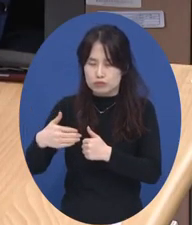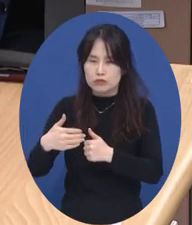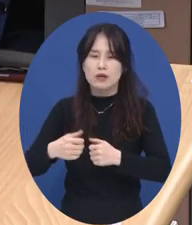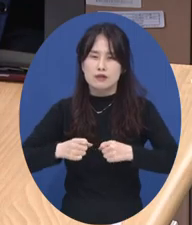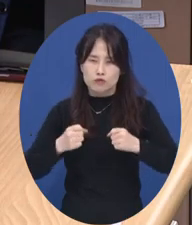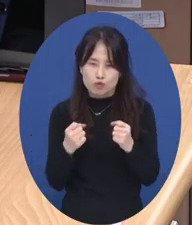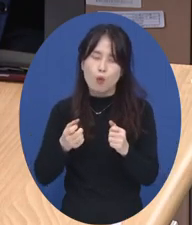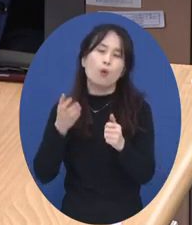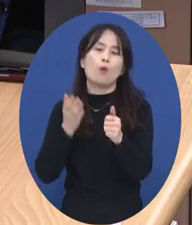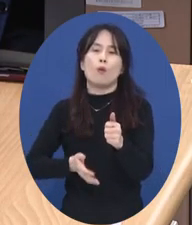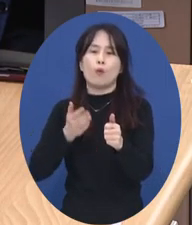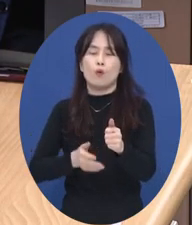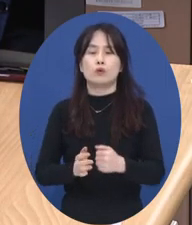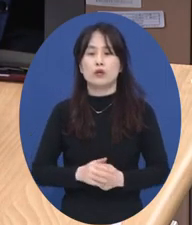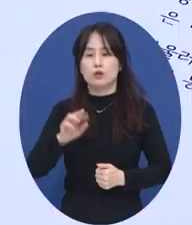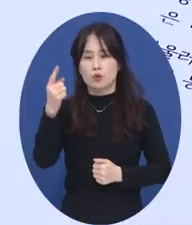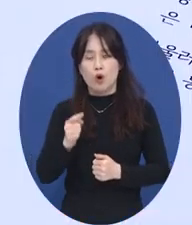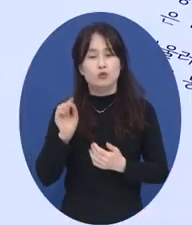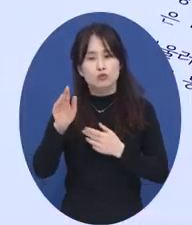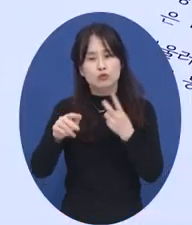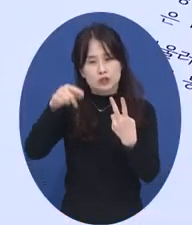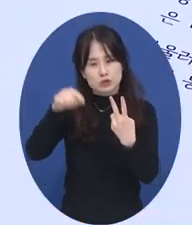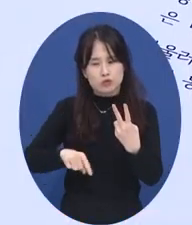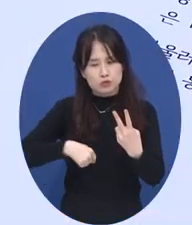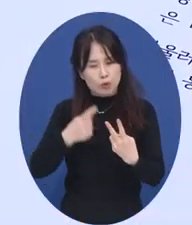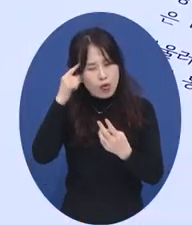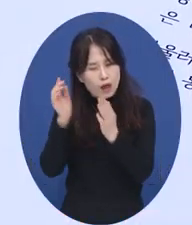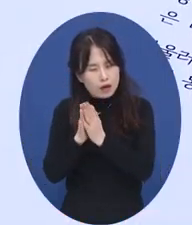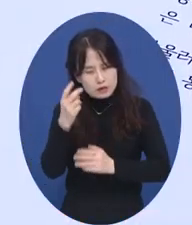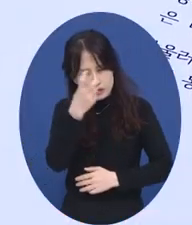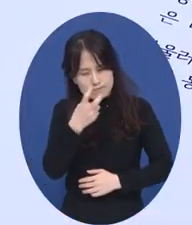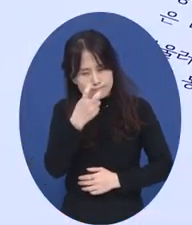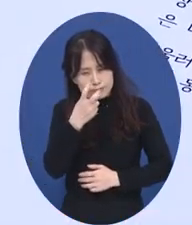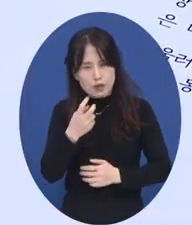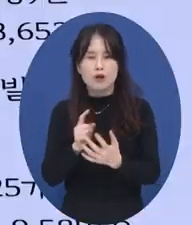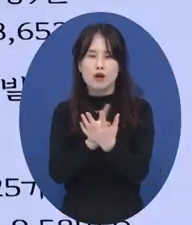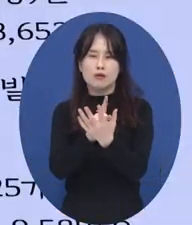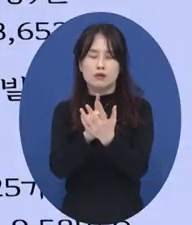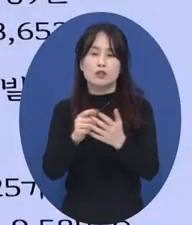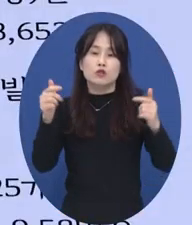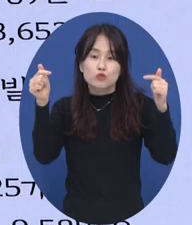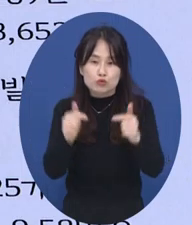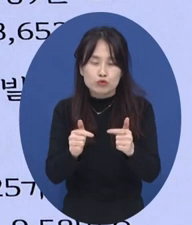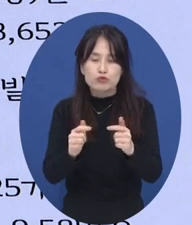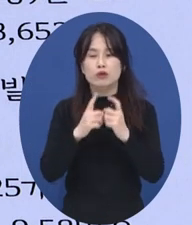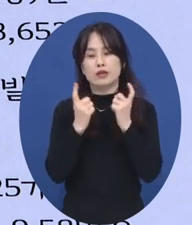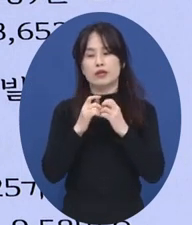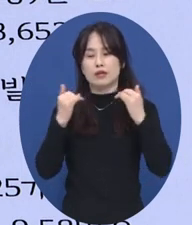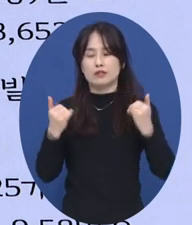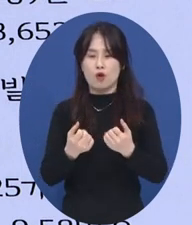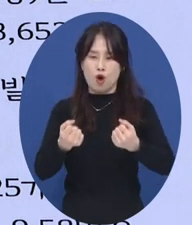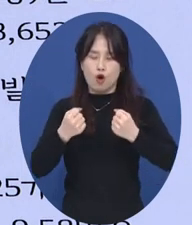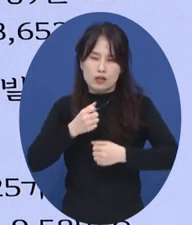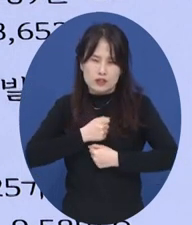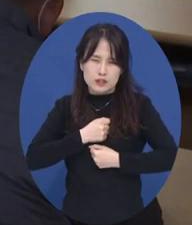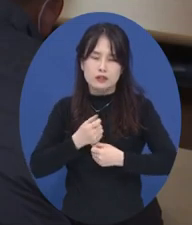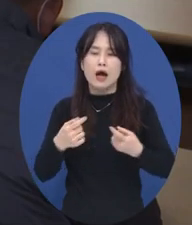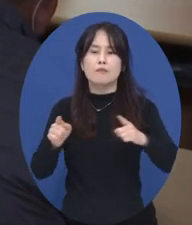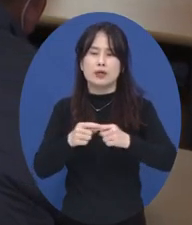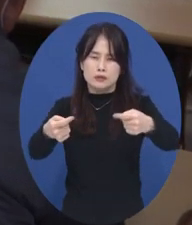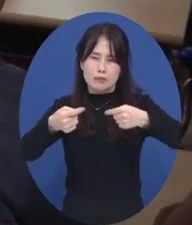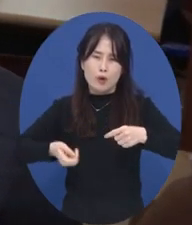따라 달라 며 귀국 후 2주간 스스로 증상을 잘 체크하고 대중 접촉을 최소화해 개인과 사회 건강을